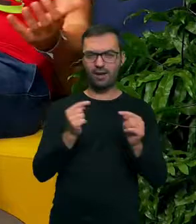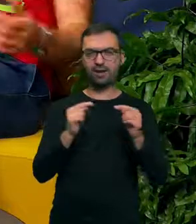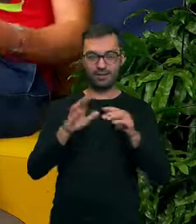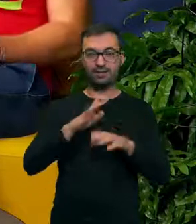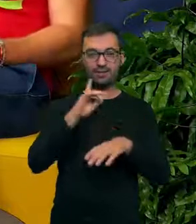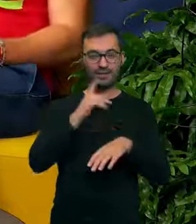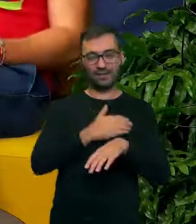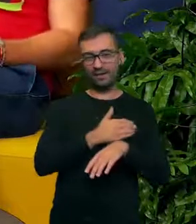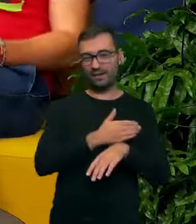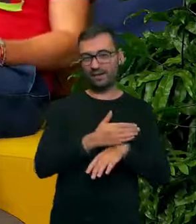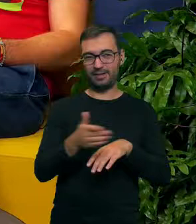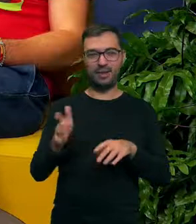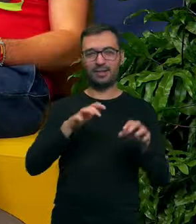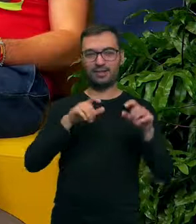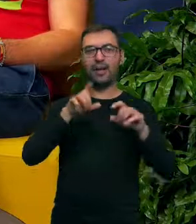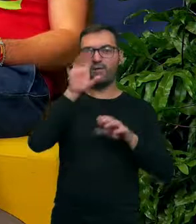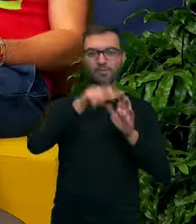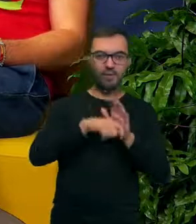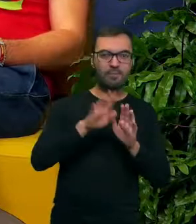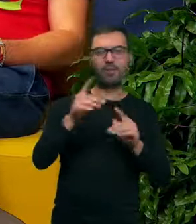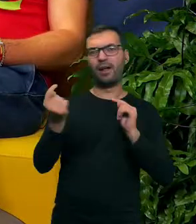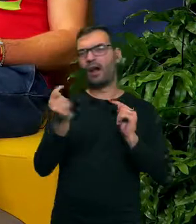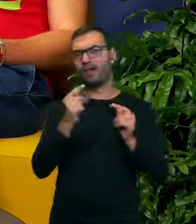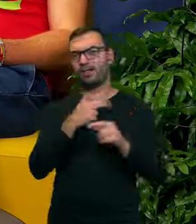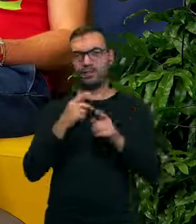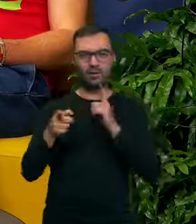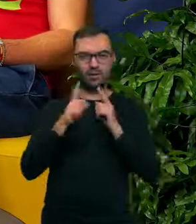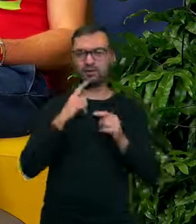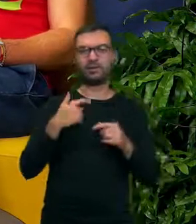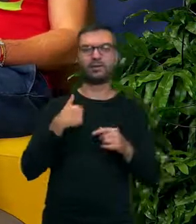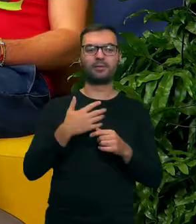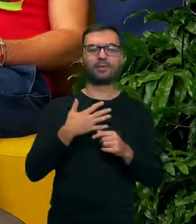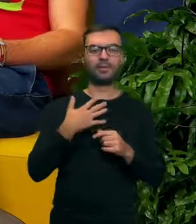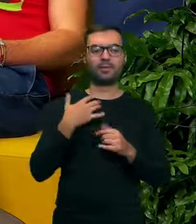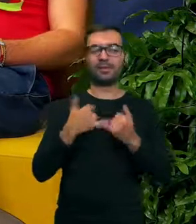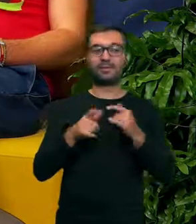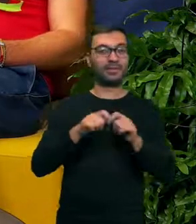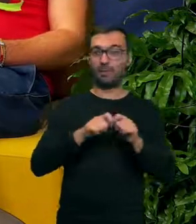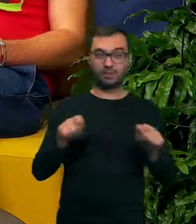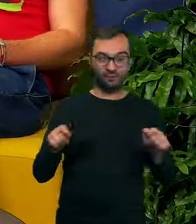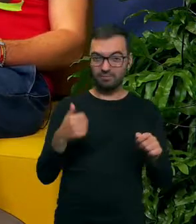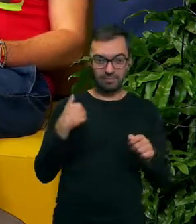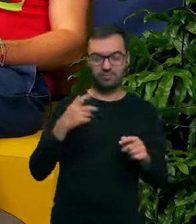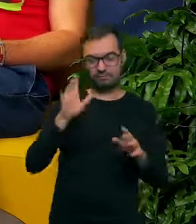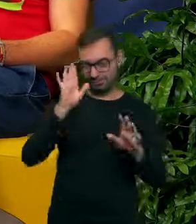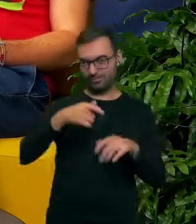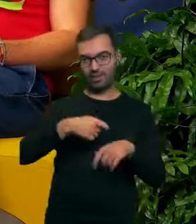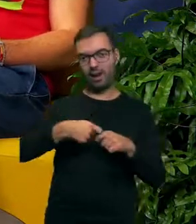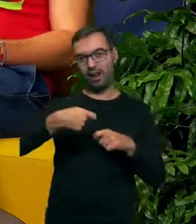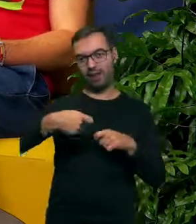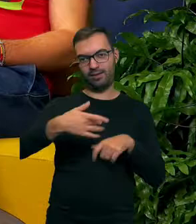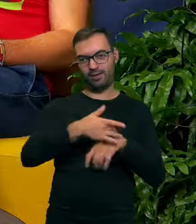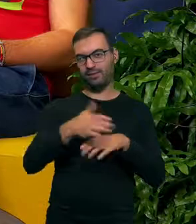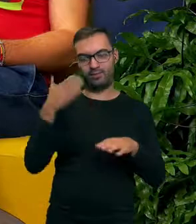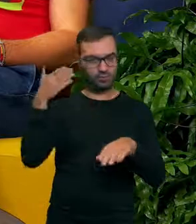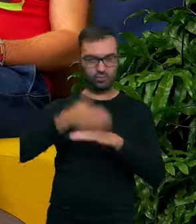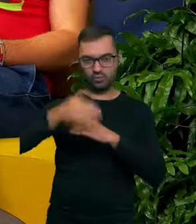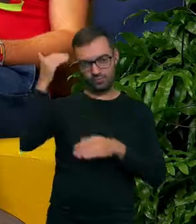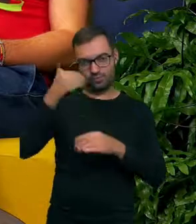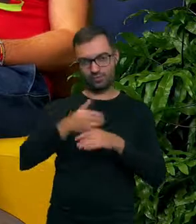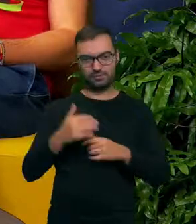ten czas z tym filmem i z nami. I mam wrażenie, że gdyby to nie zostało tam przerwane, to by to jeszcze mogło trwać.